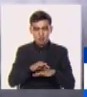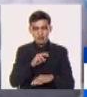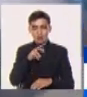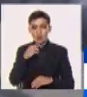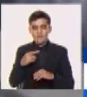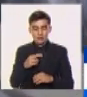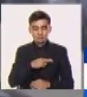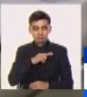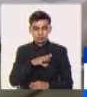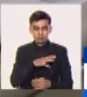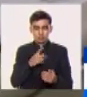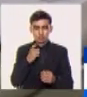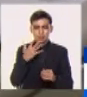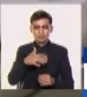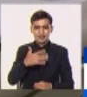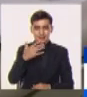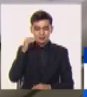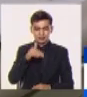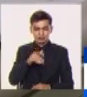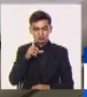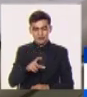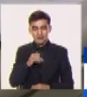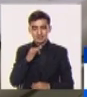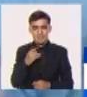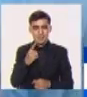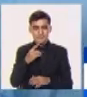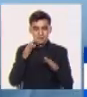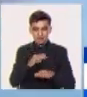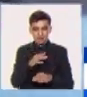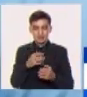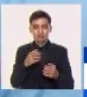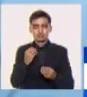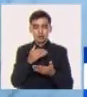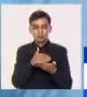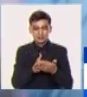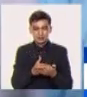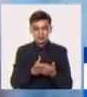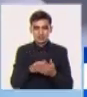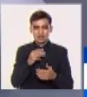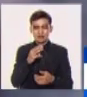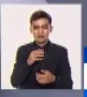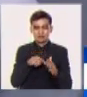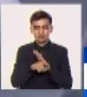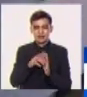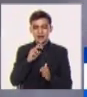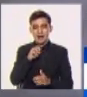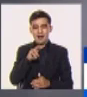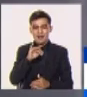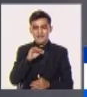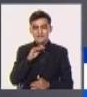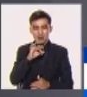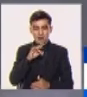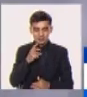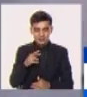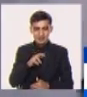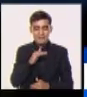унес жизни более 155 тысяч человек. Лидируют в печальном списке самые густонаселенные штаты страны – Калифорния, Флорида,